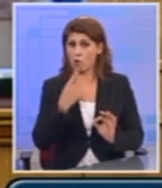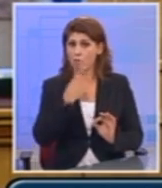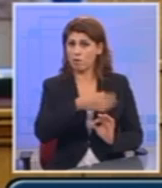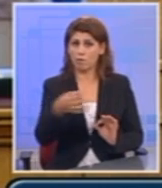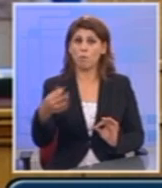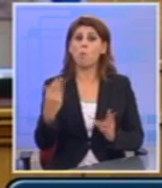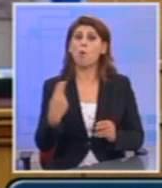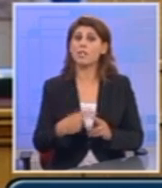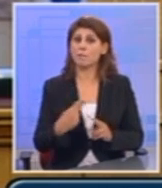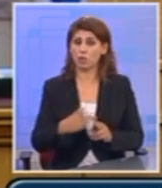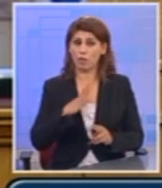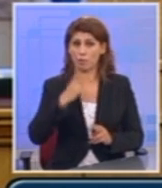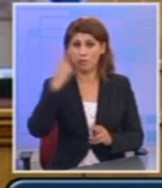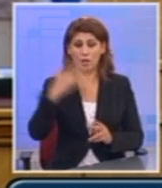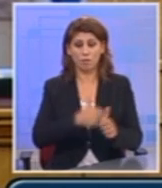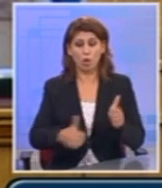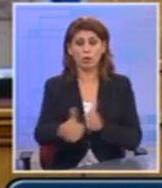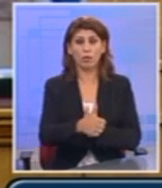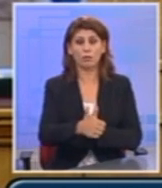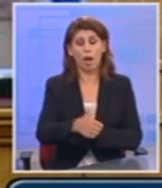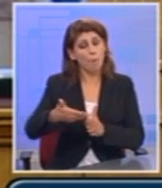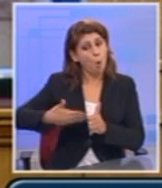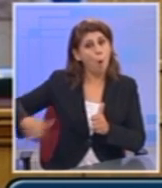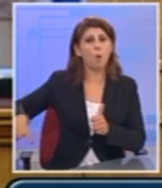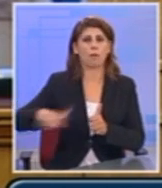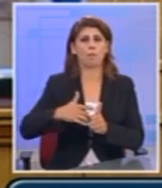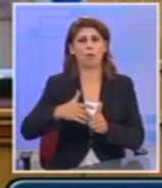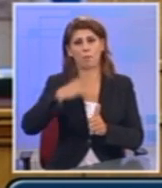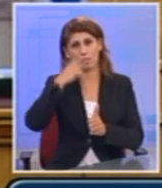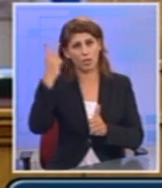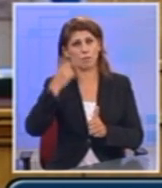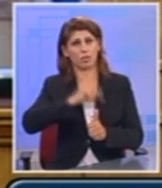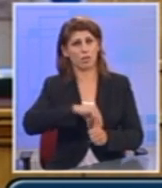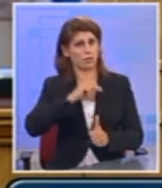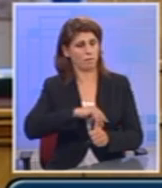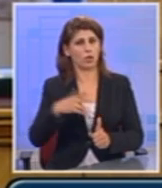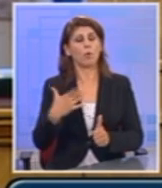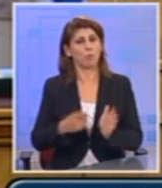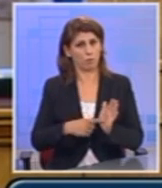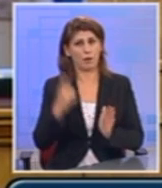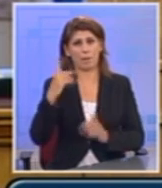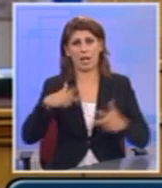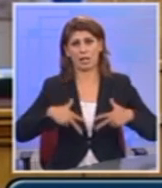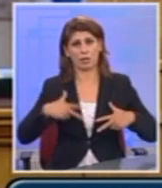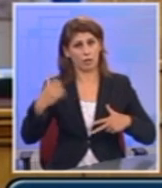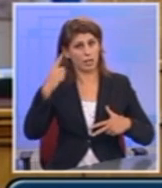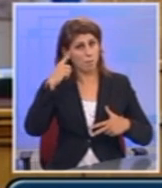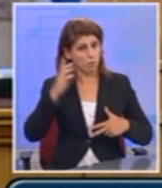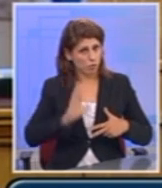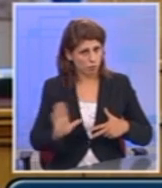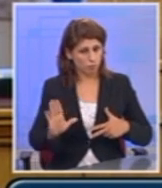δικαιώματα έχουν προτεραιότητα έναντι όλων των υπολοίπων δικαιωμάτων και συμφερόντων που πρέπει ένα κράτος να λαμβάνει υπόψη του και